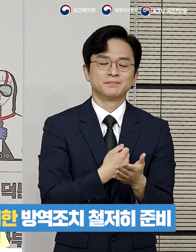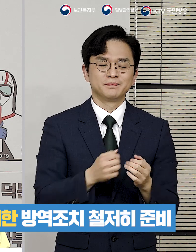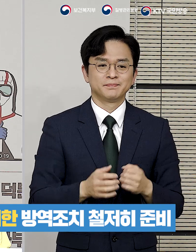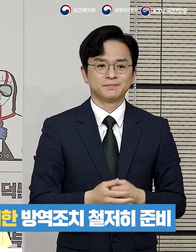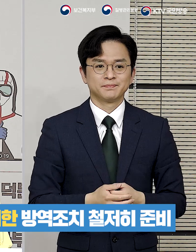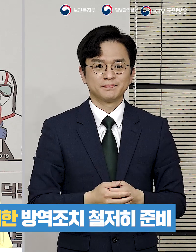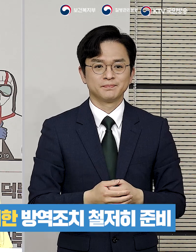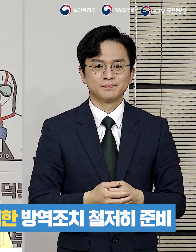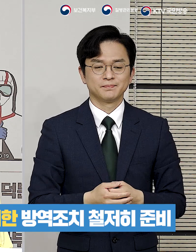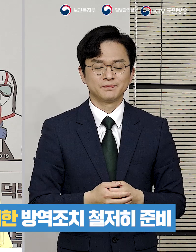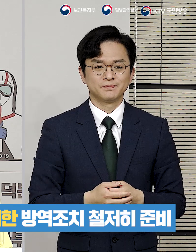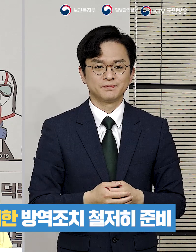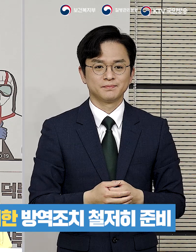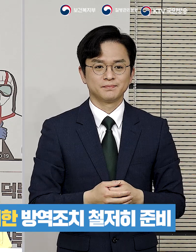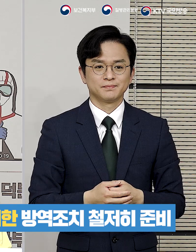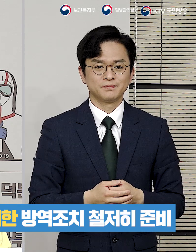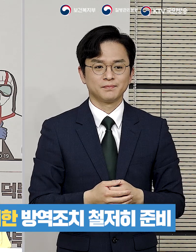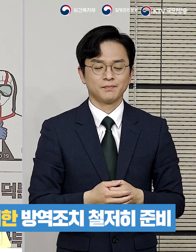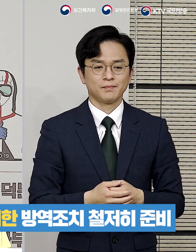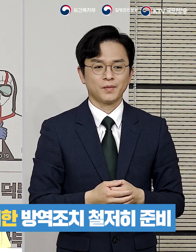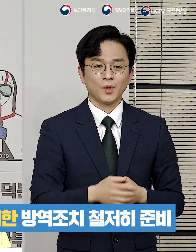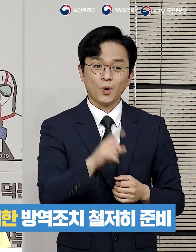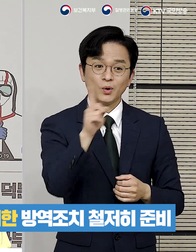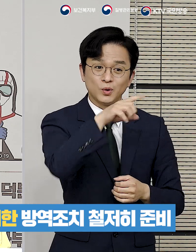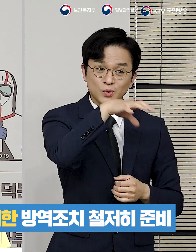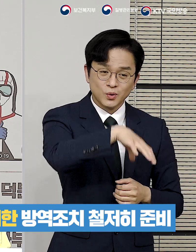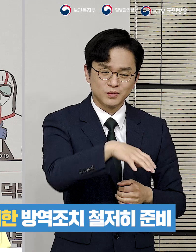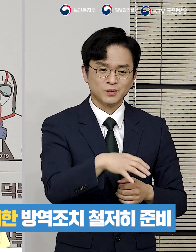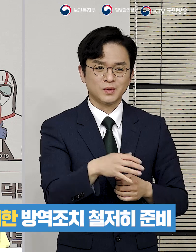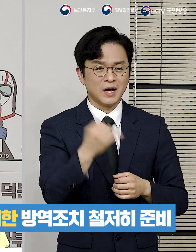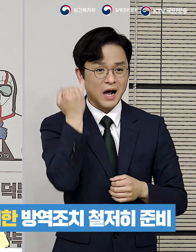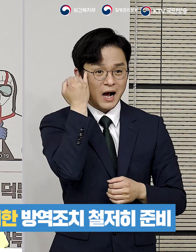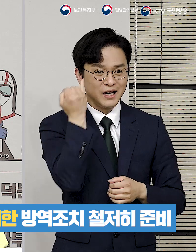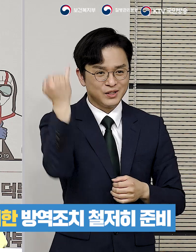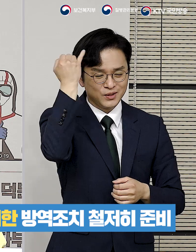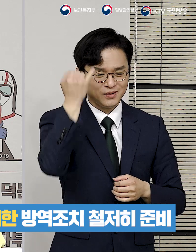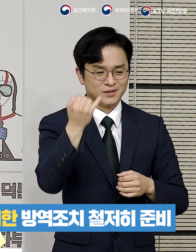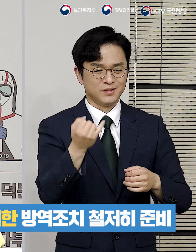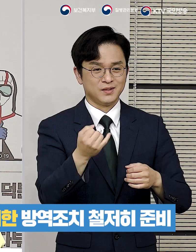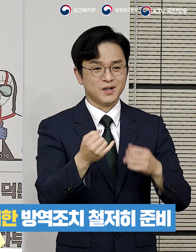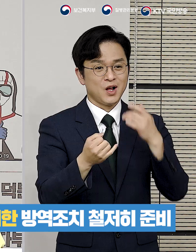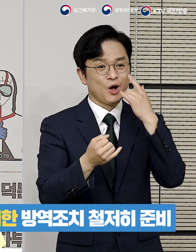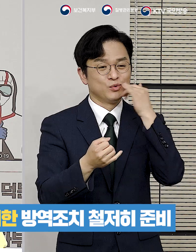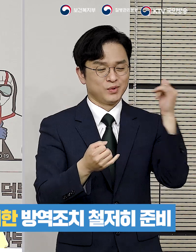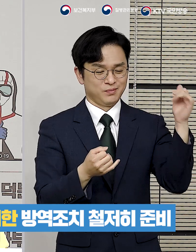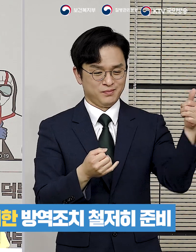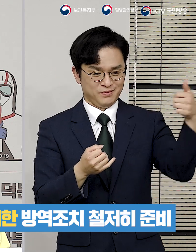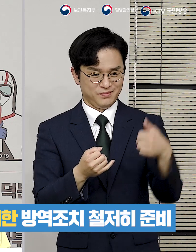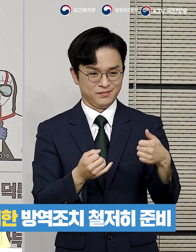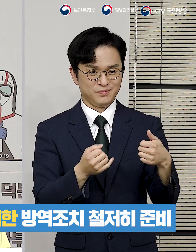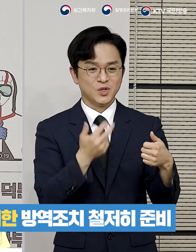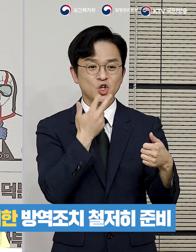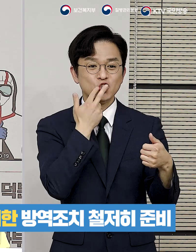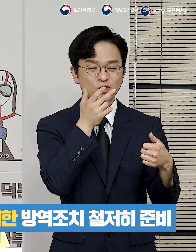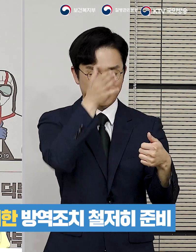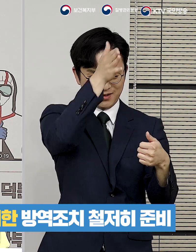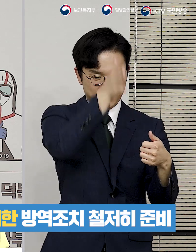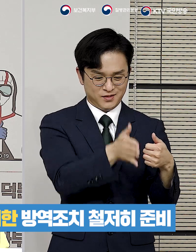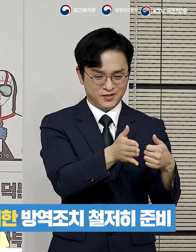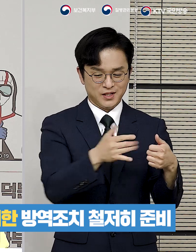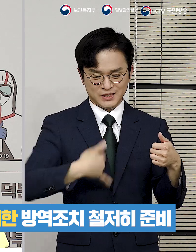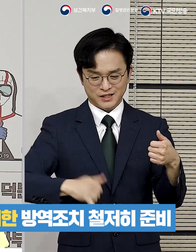마음입니다. 일부 시설이나 병원에서는 유리나 비닐 천막 등을 활용해서 가족들이 만날 수